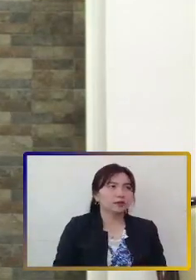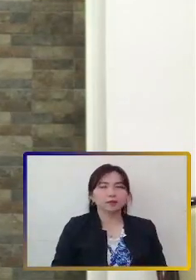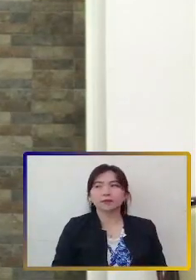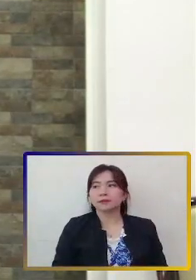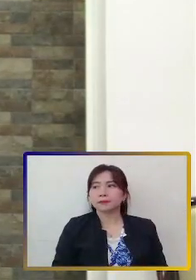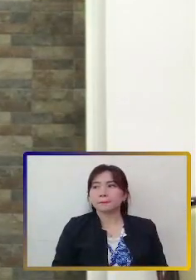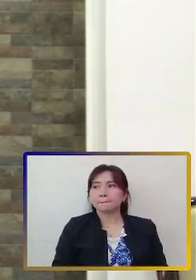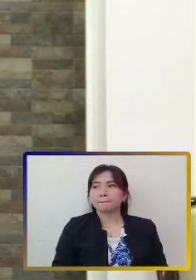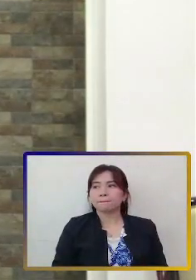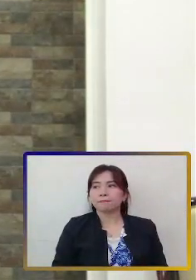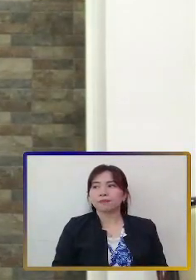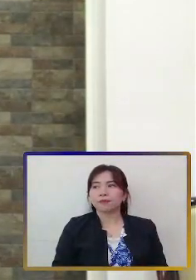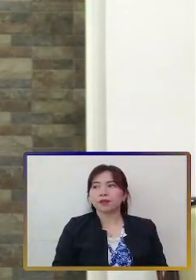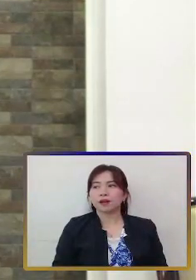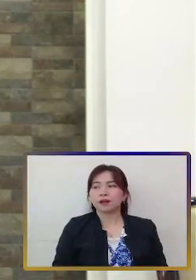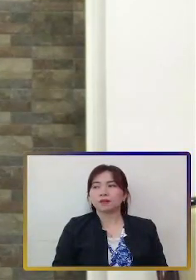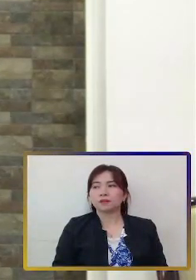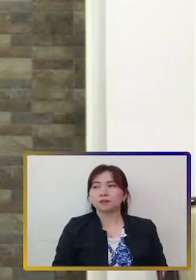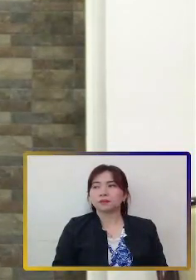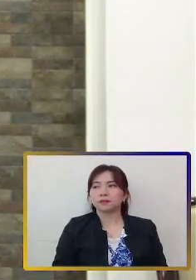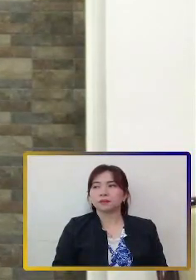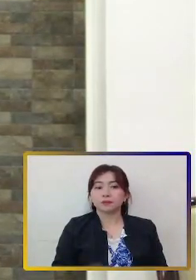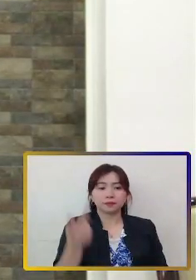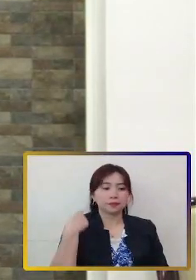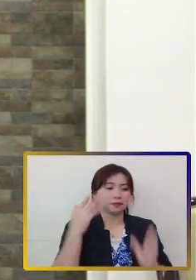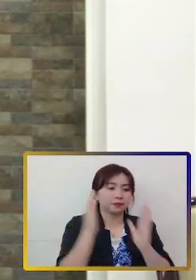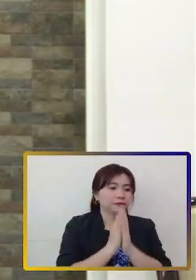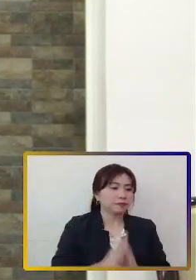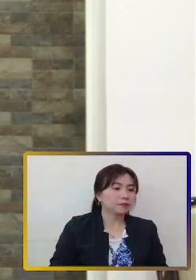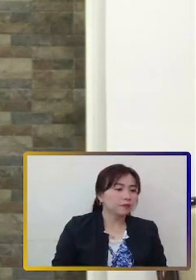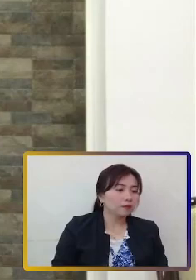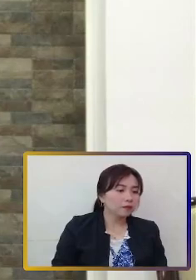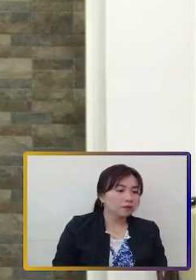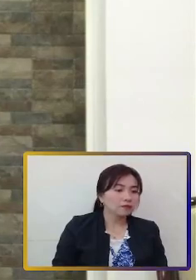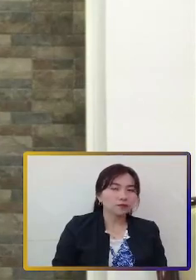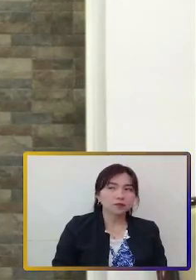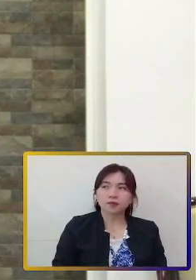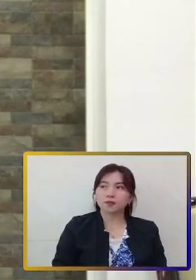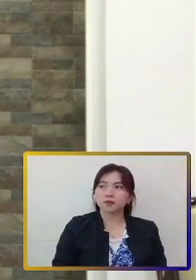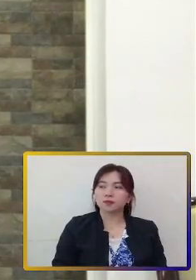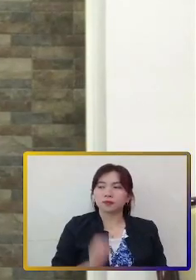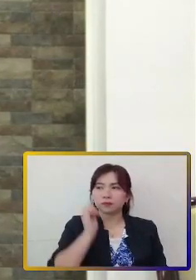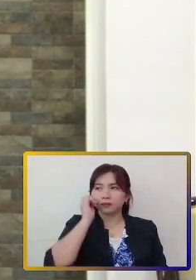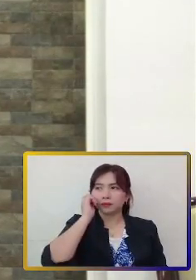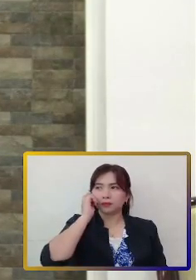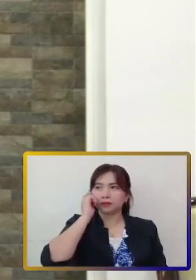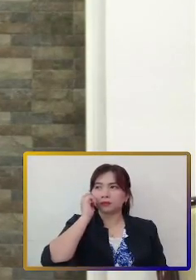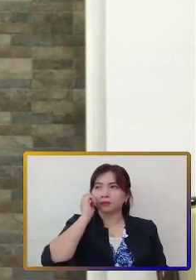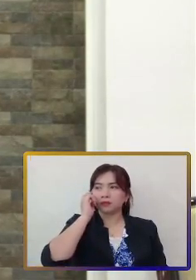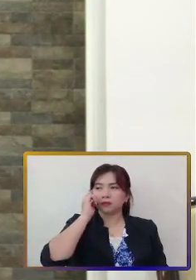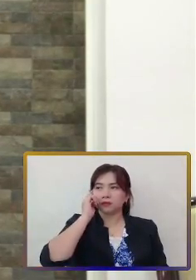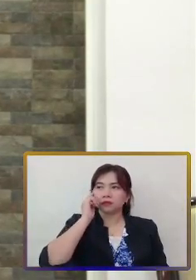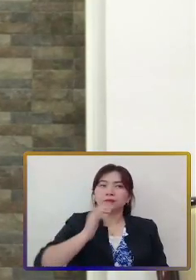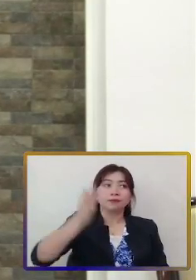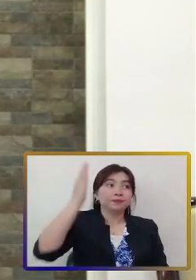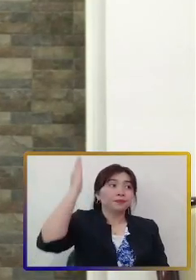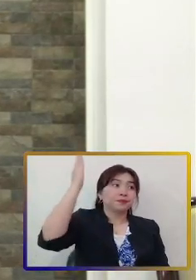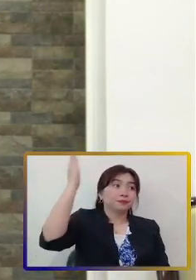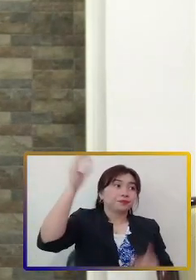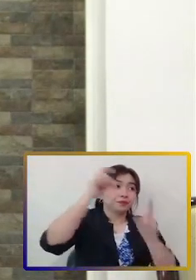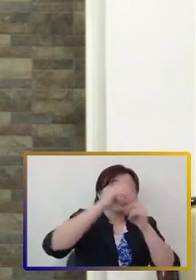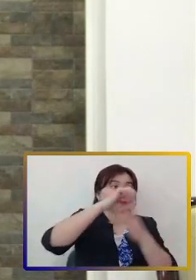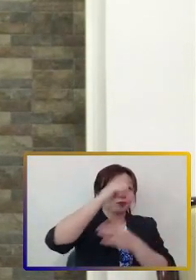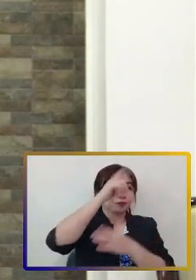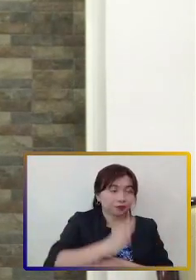17717 maliwanag yung panalangin niya po dito sanctify them through thy truth thy word is